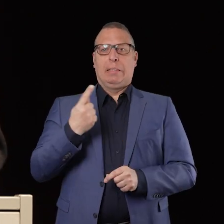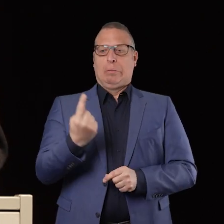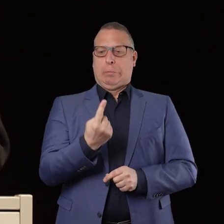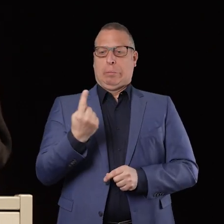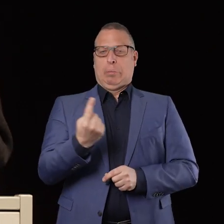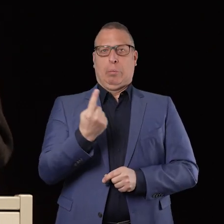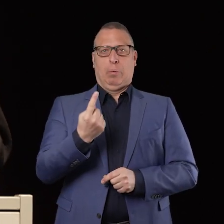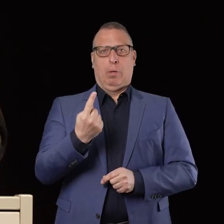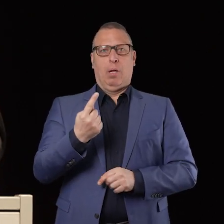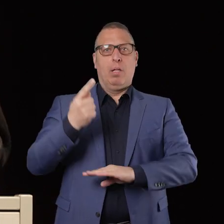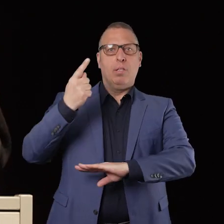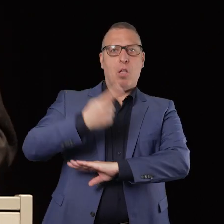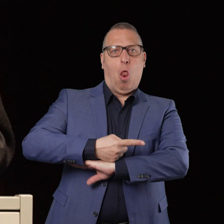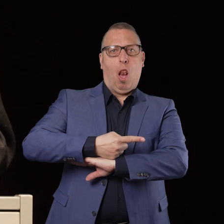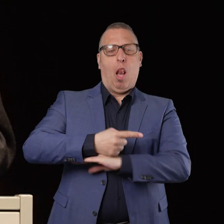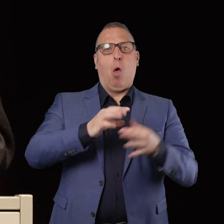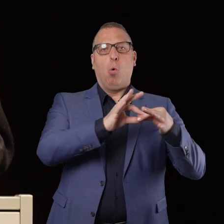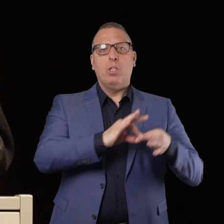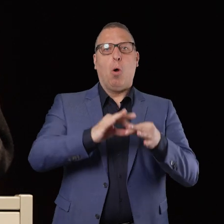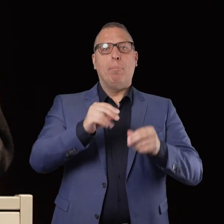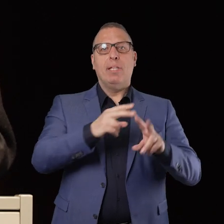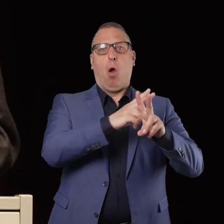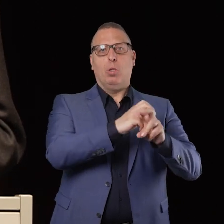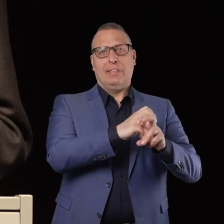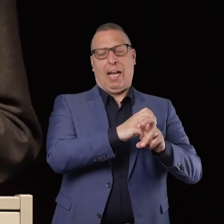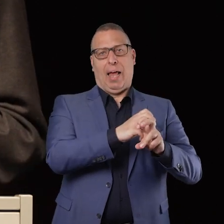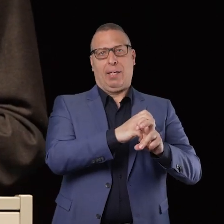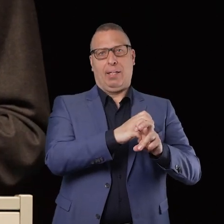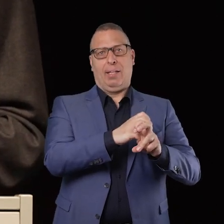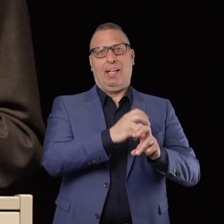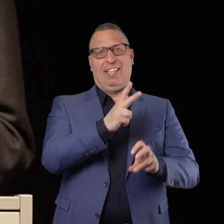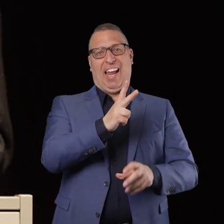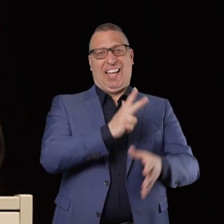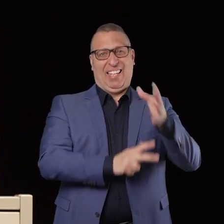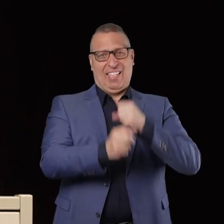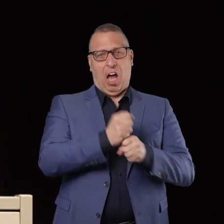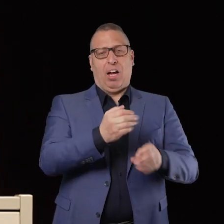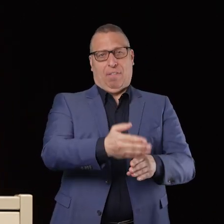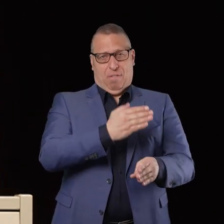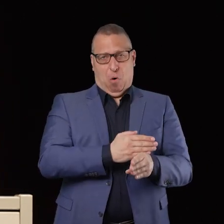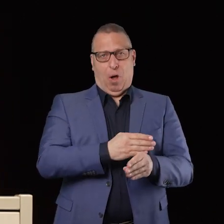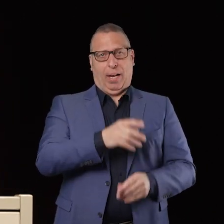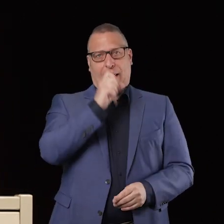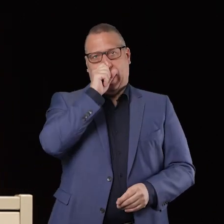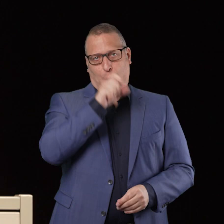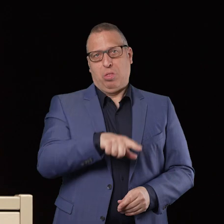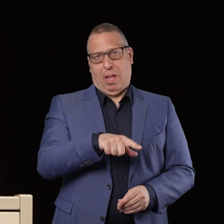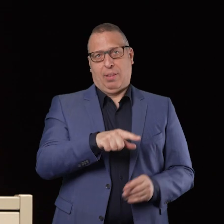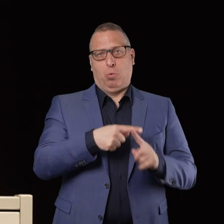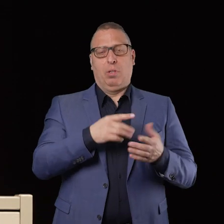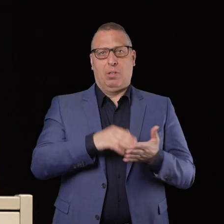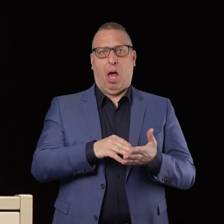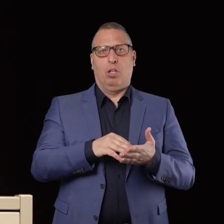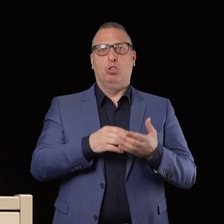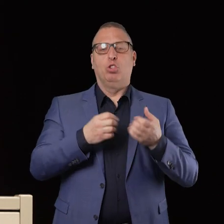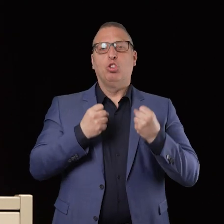da. Die Zollunion mit Österreich war 3 Jahre zuvor gekündigt worden und